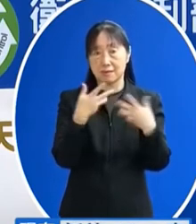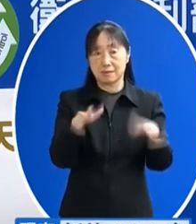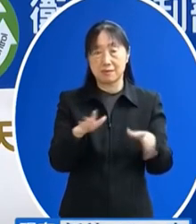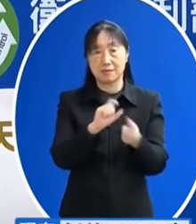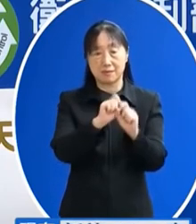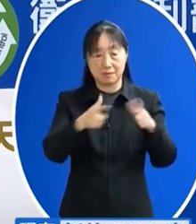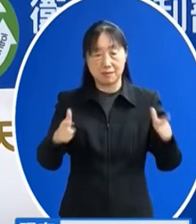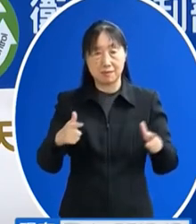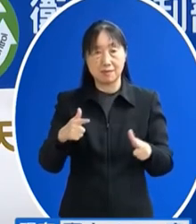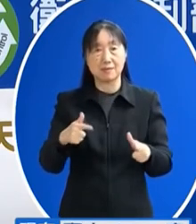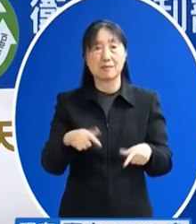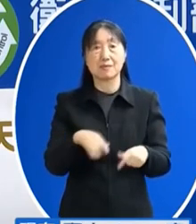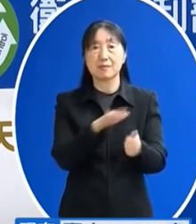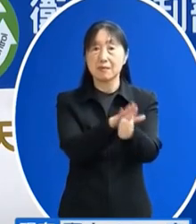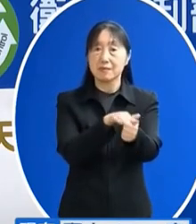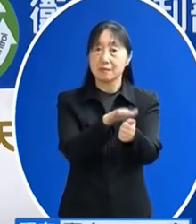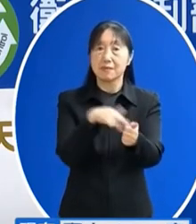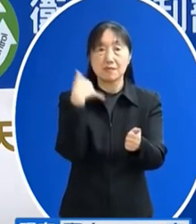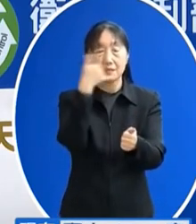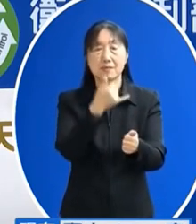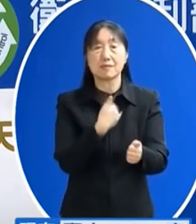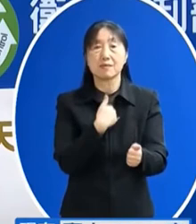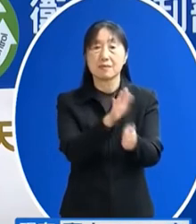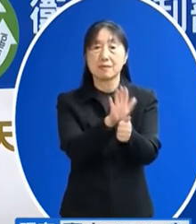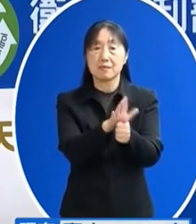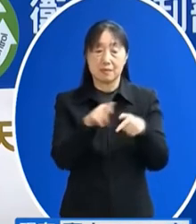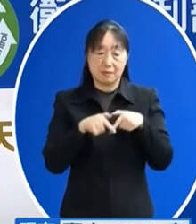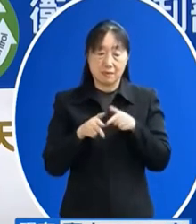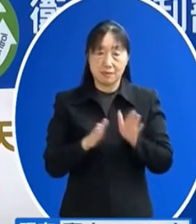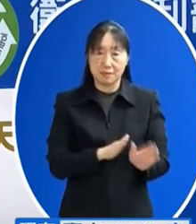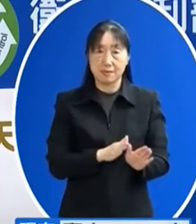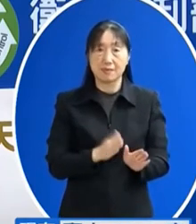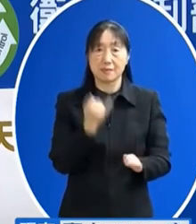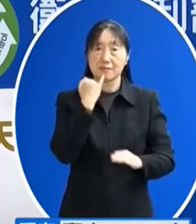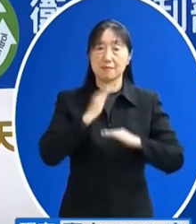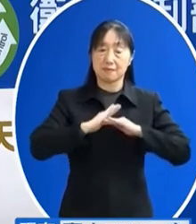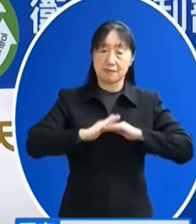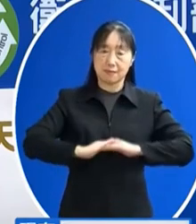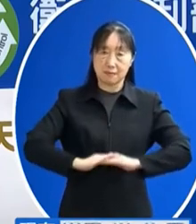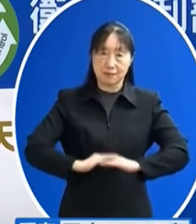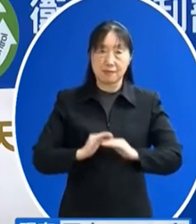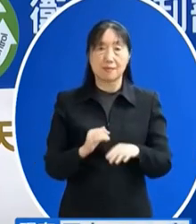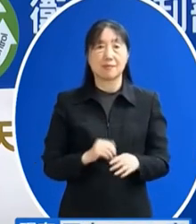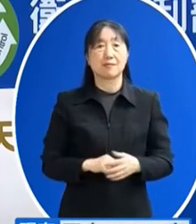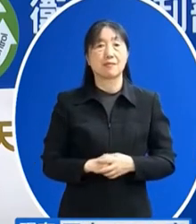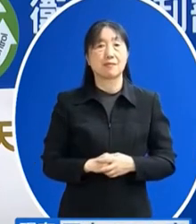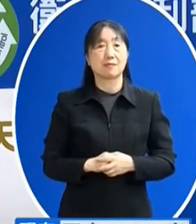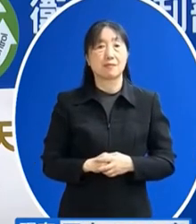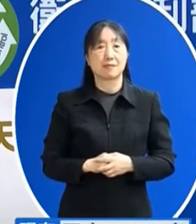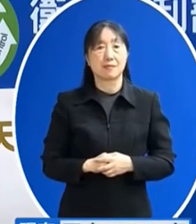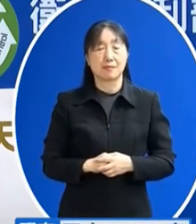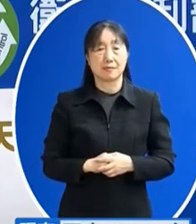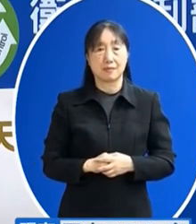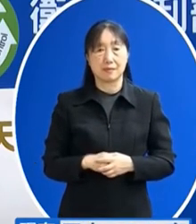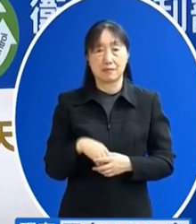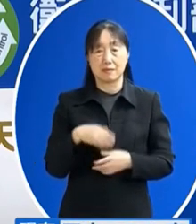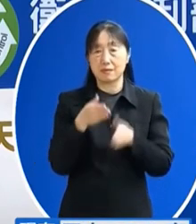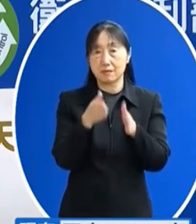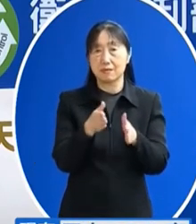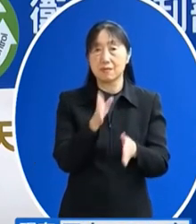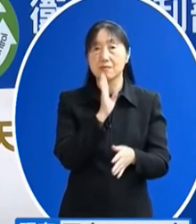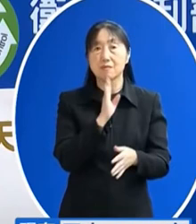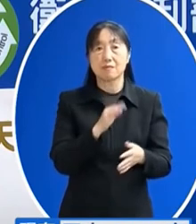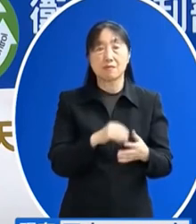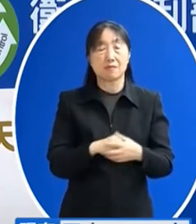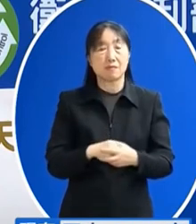度多方面的，希望能够让他们心里能够更平稳更安心。那至于就是说在